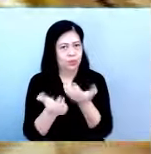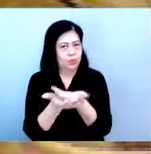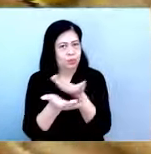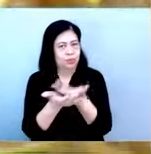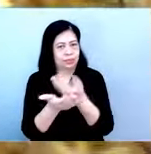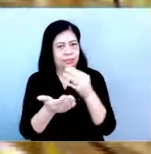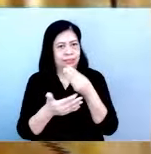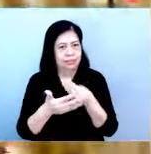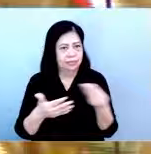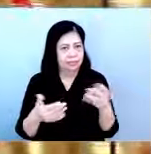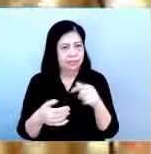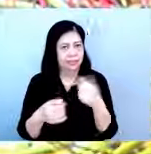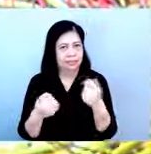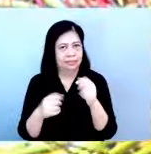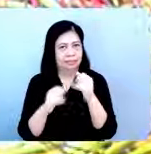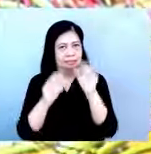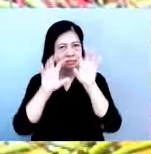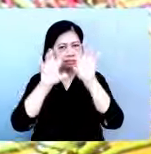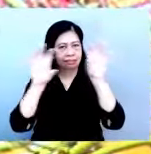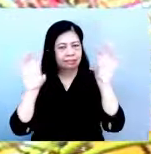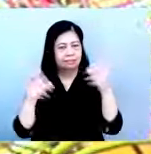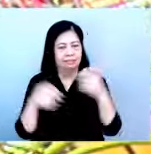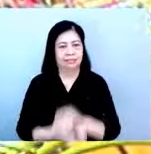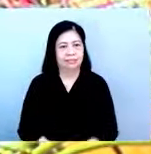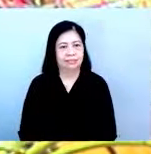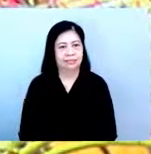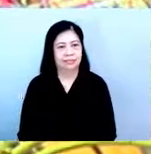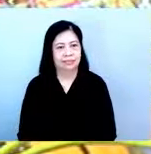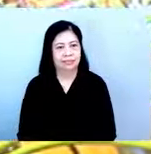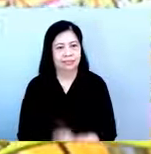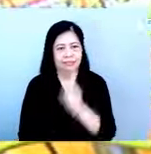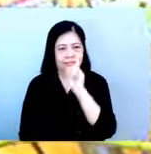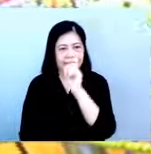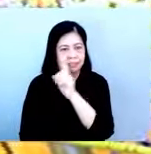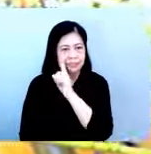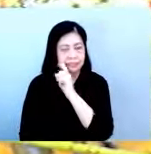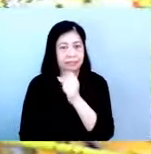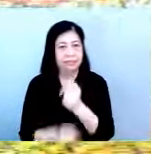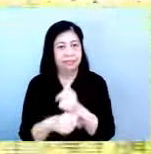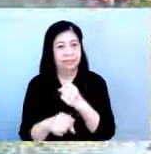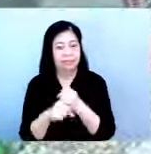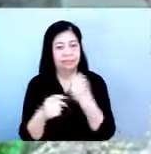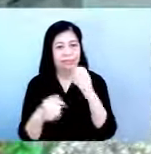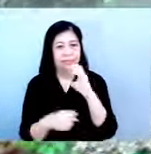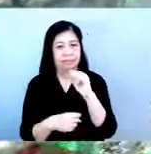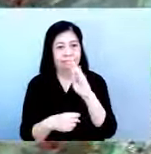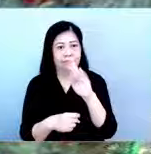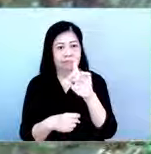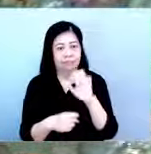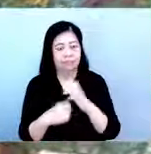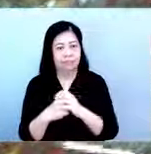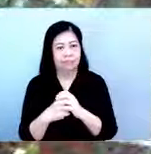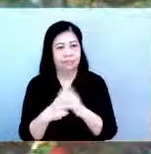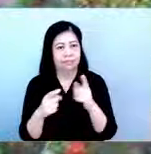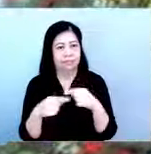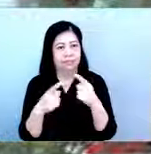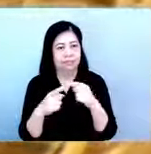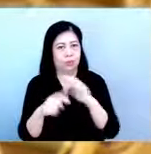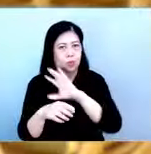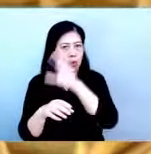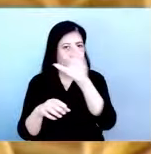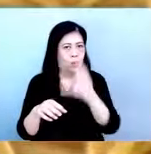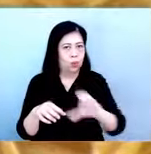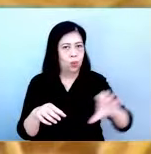material ang art installation. Ang mga mata, gawa sa mga kable. Habang ang buong